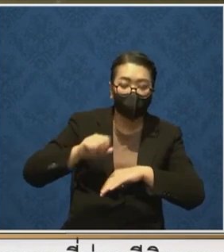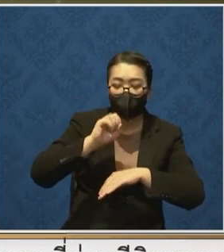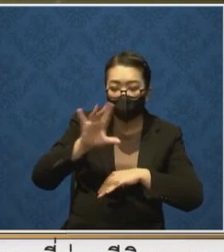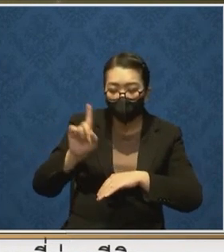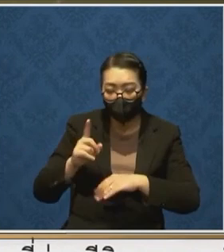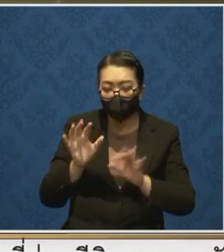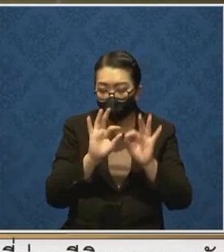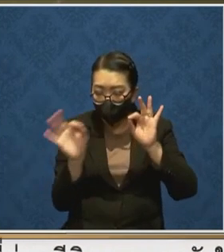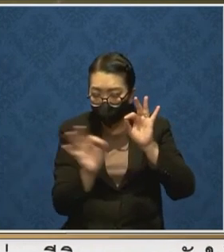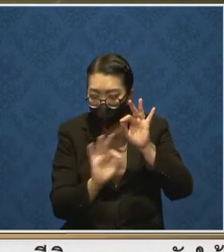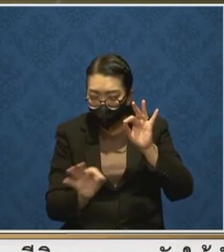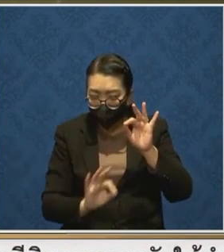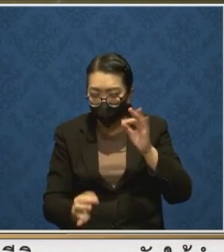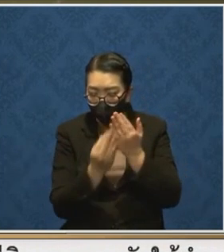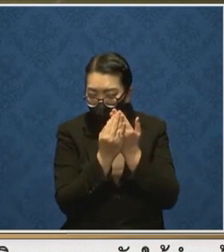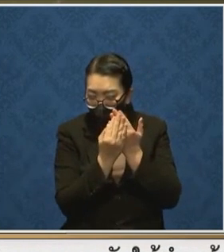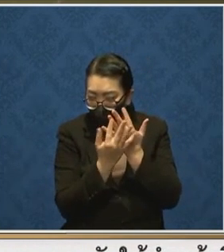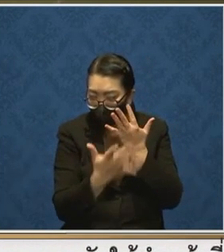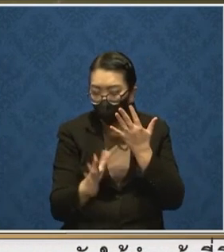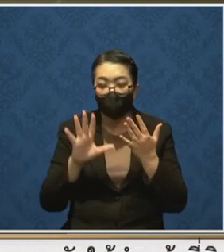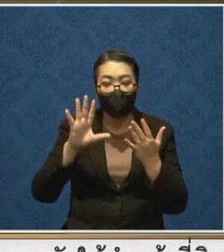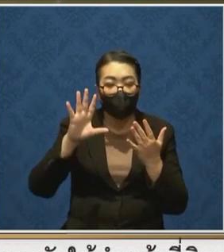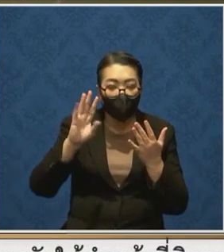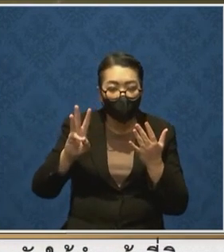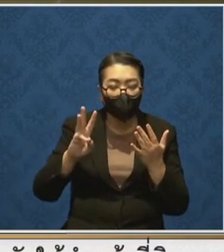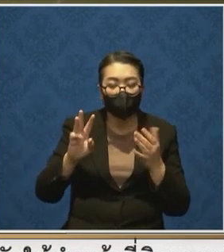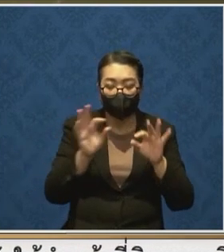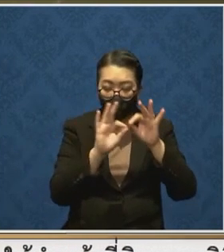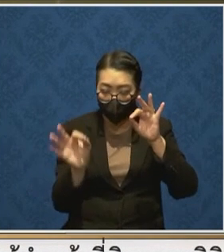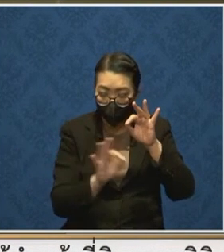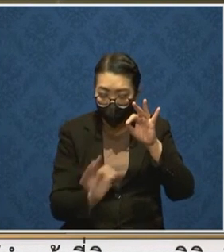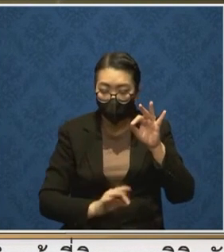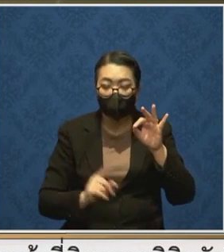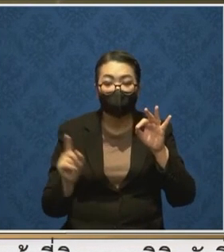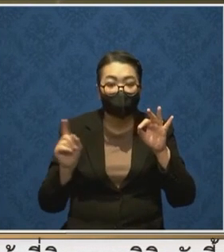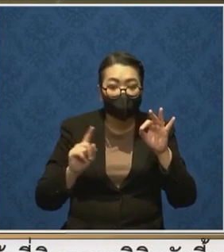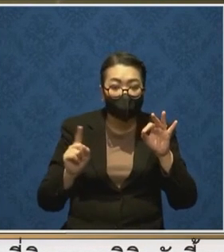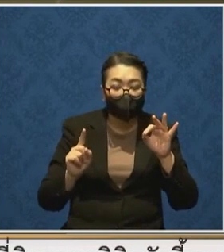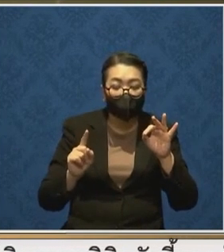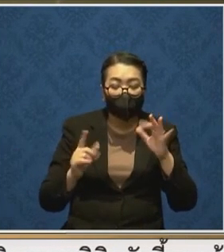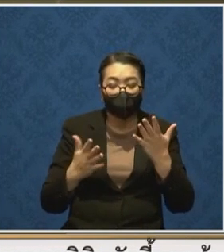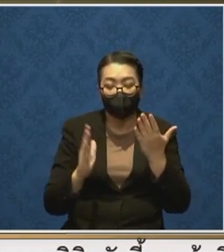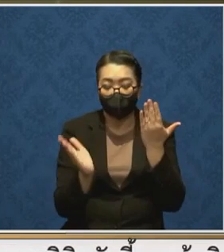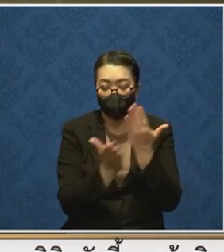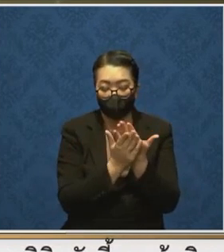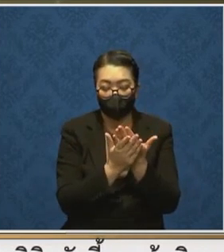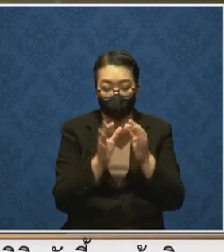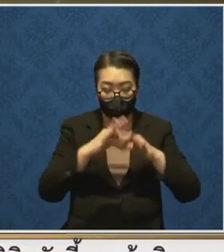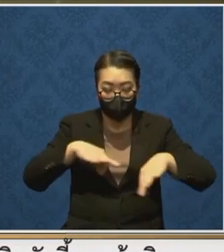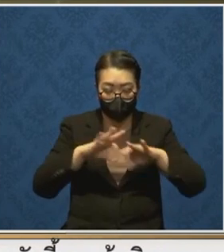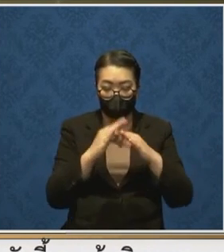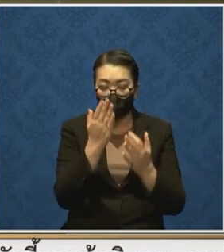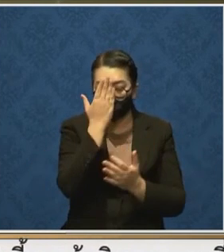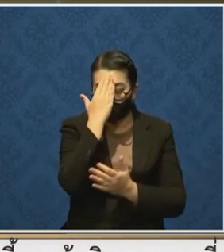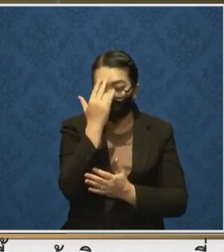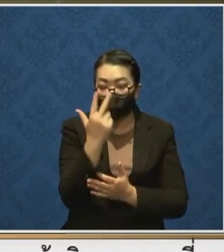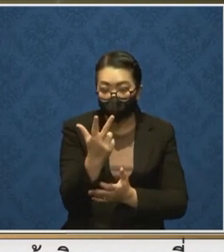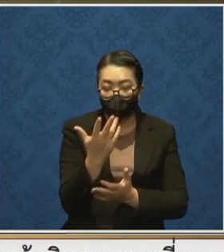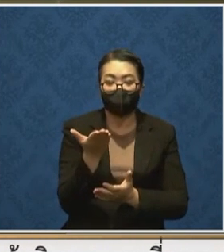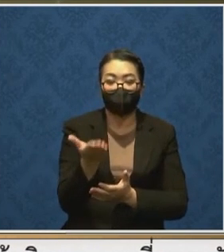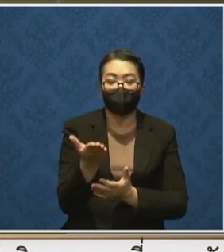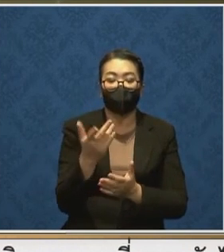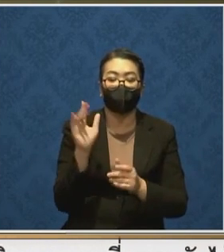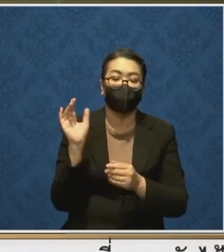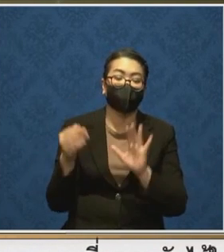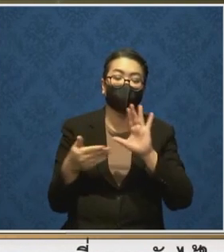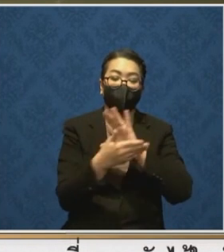มีเ้อหาความยาวหกหน้ากระดาดค่ะแต่เ้อหาสารสำคัปรากฏอยในหนาที่ 3 ค่ะซึทฉันจขออนุญาตไม่